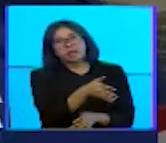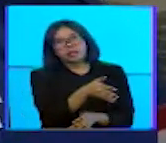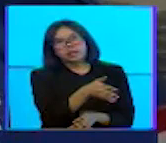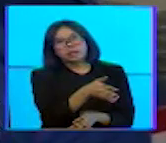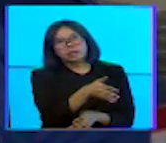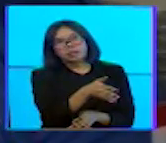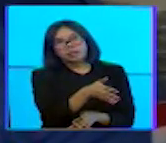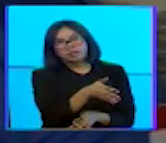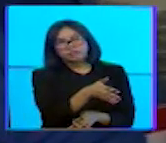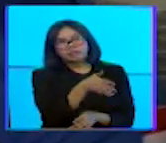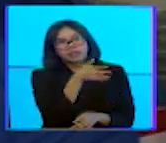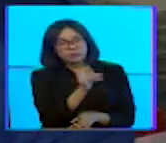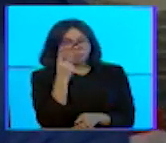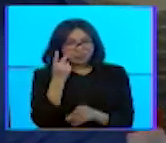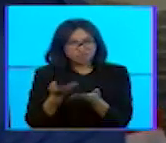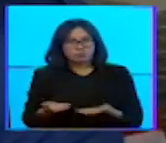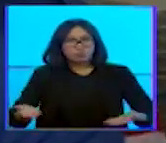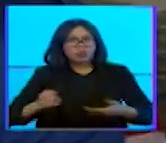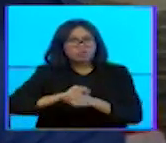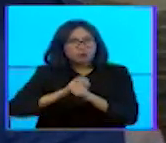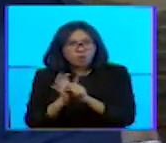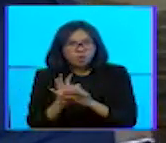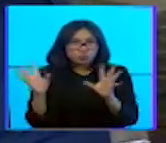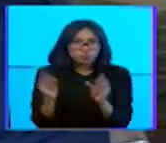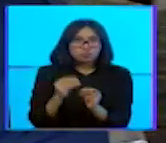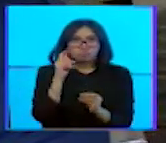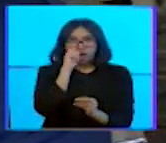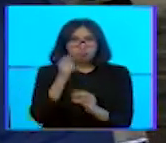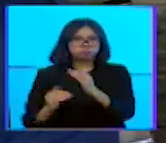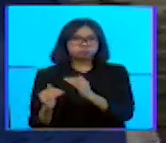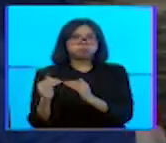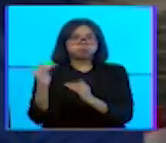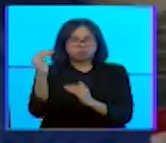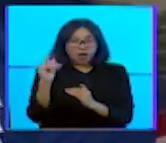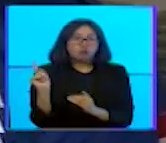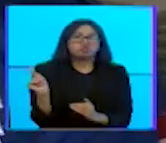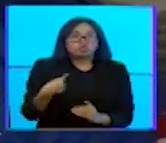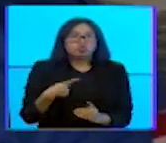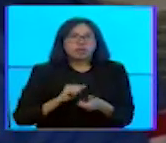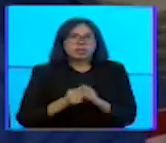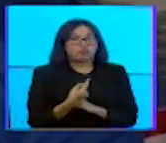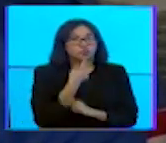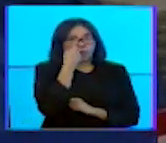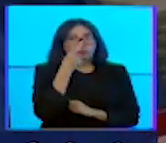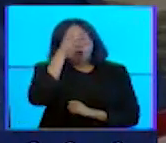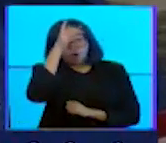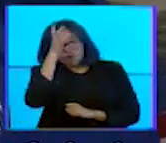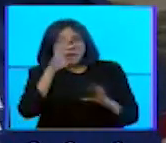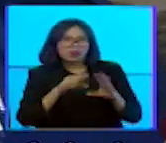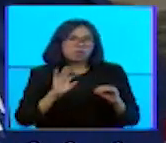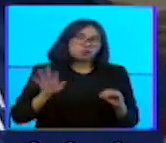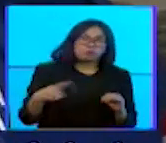tingkat untuk COVID ini juga meningkat kan. Jadi kantor juga disteril, terus juga semua karyawan diminta untuk